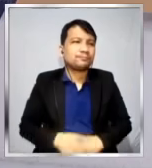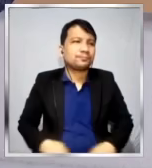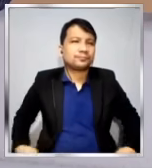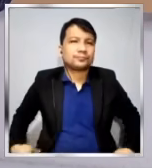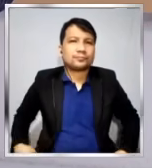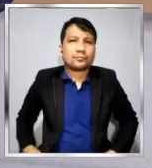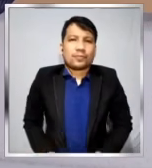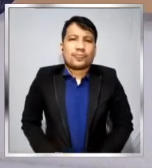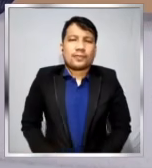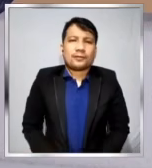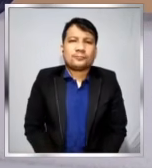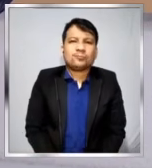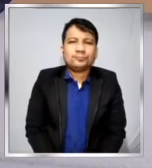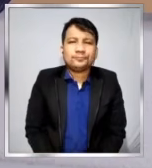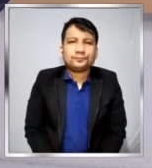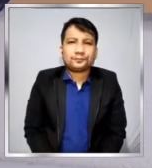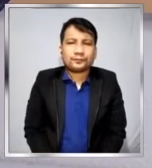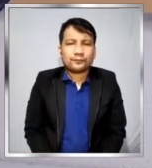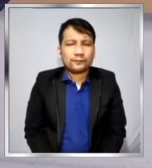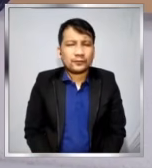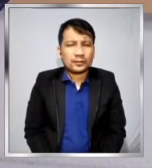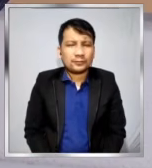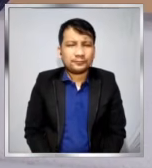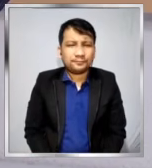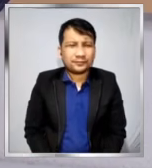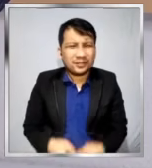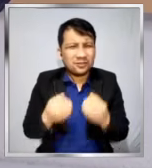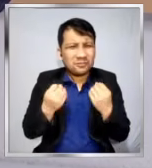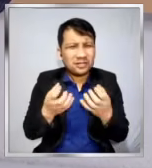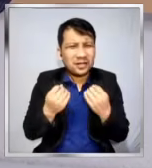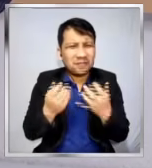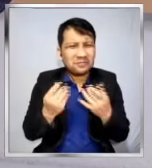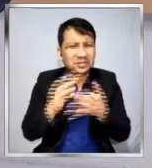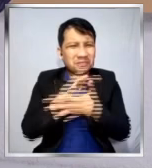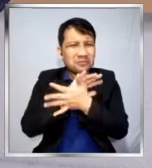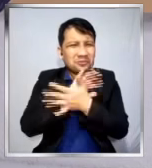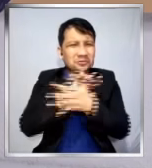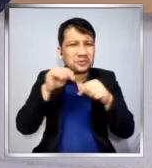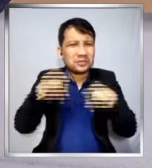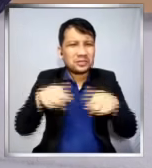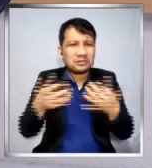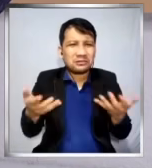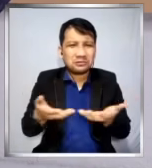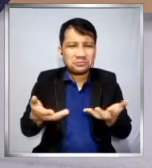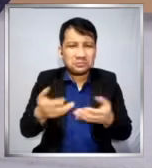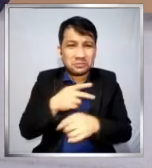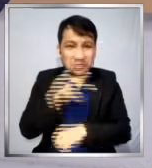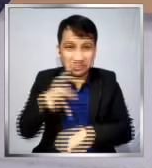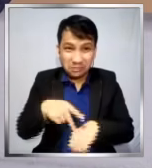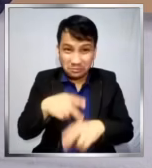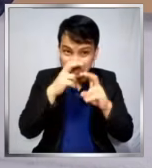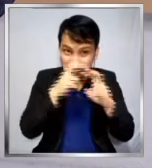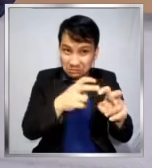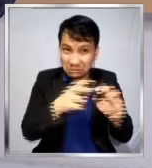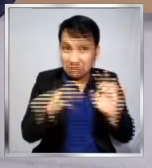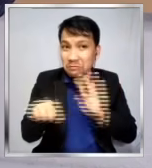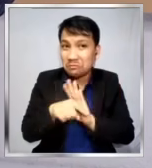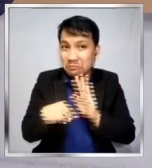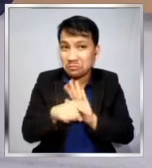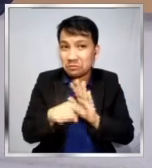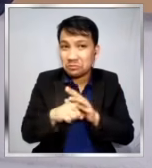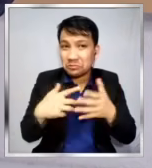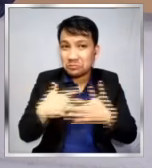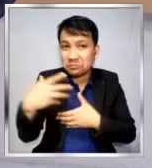Ngayong paparami ang mga kaso ng COVID sa bansa, hinigpitan ng mga otoridad ang pagbabantay lalo na sa mga bawal lumabas ng bahay. Sa